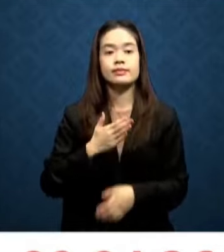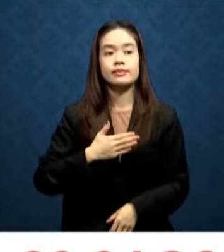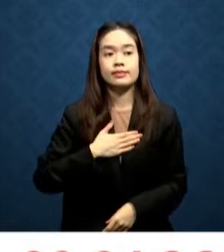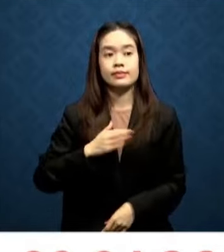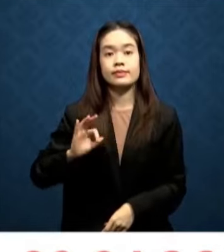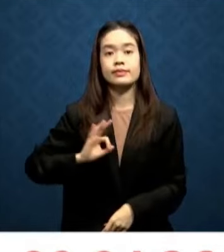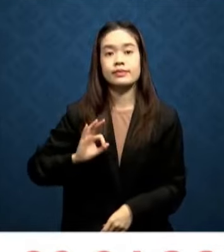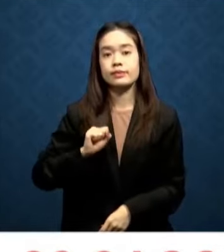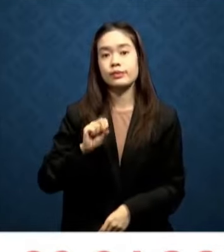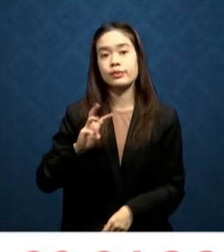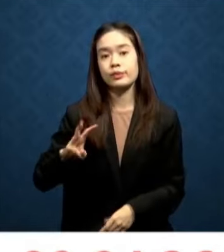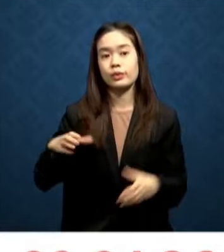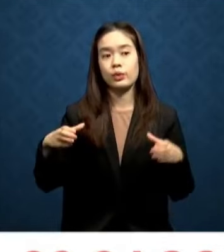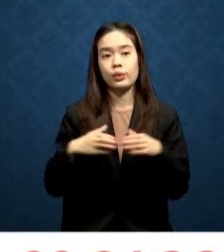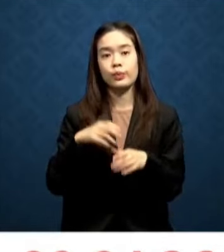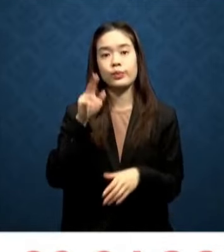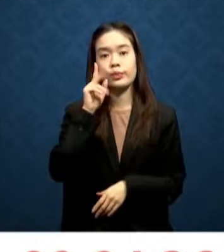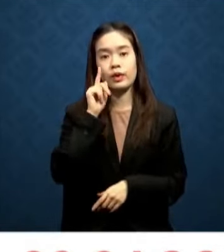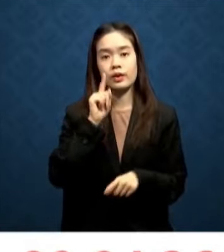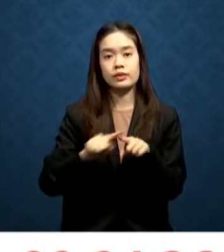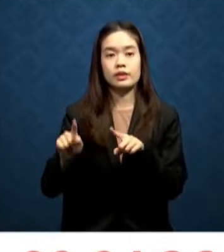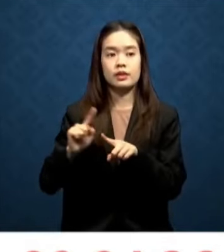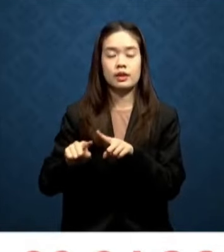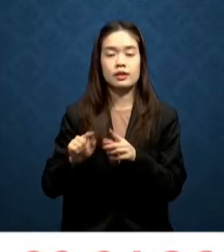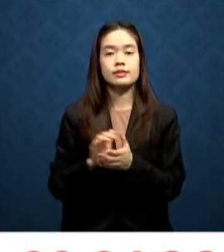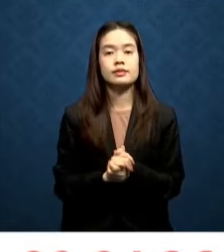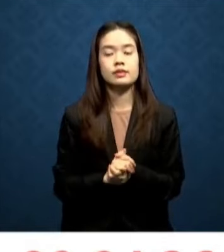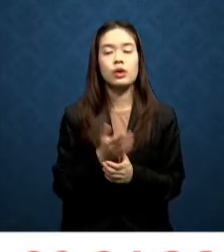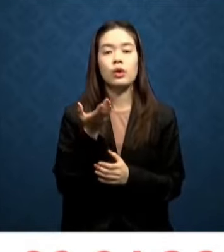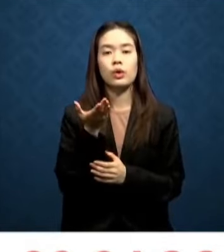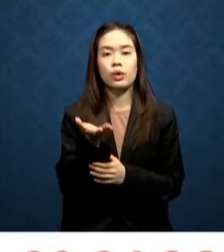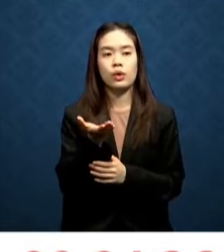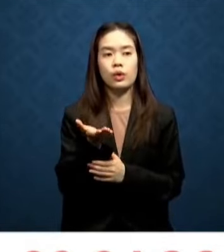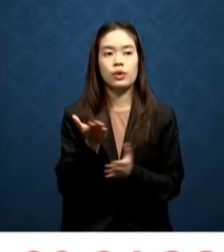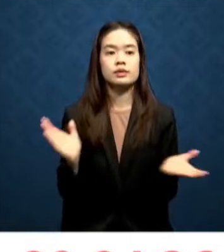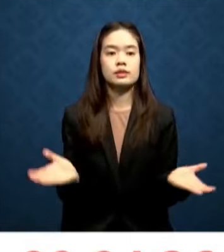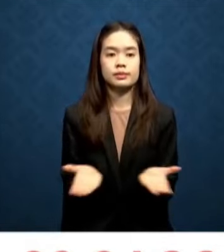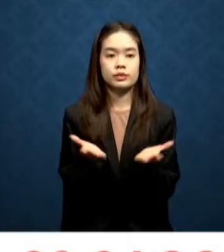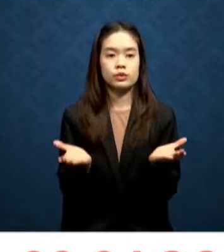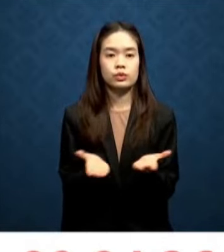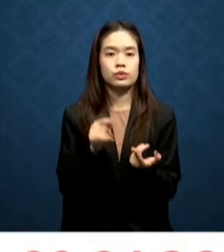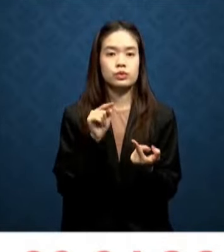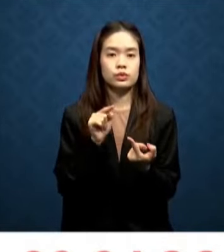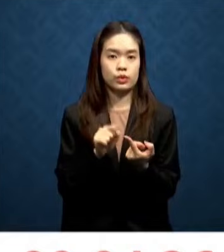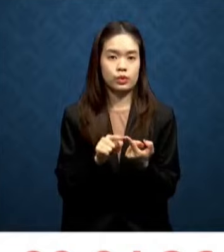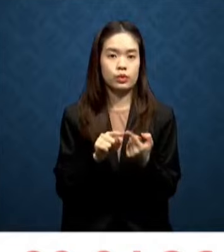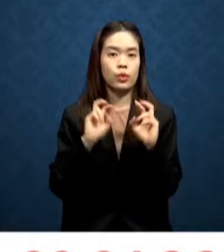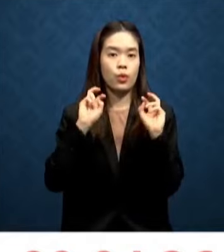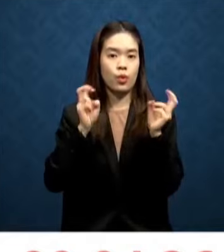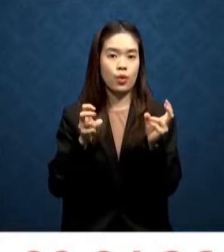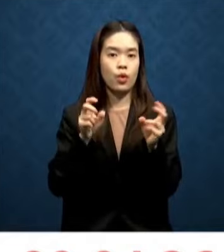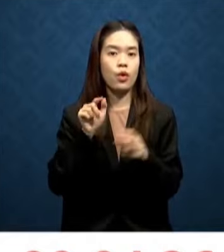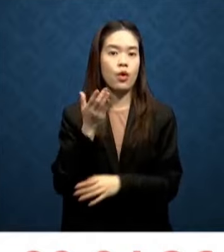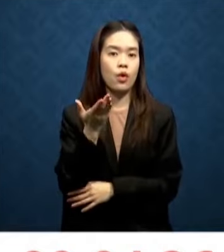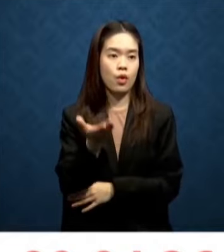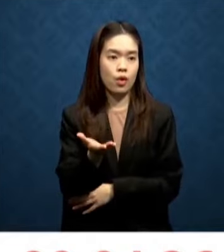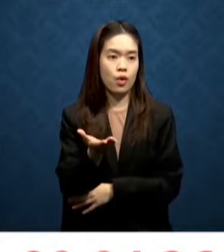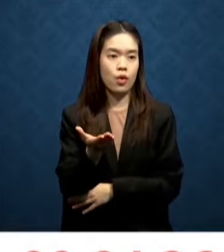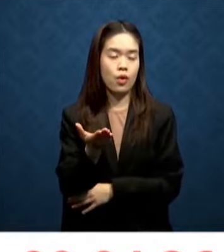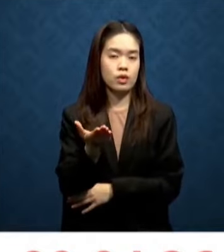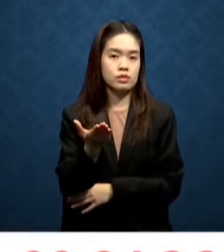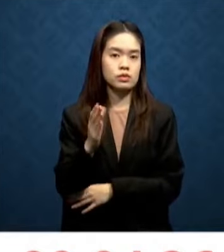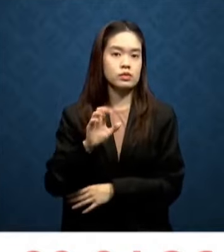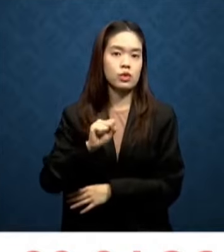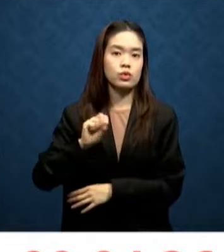มาชิกวุฒิสภากลุ่มสื่อสารมวลชนจังหวัดสมุทรสงครามนะครับผมขออนุญาตสนับสนุนนะครับข้อยติของอาจารย์นันทนานะครับนันทวรุธาสนะ